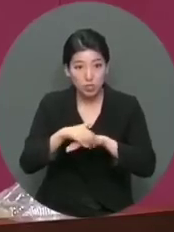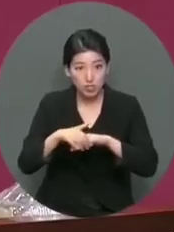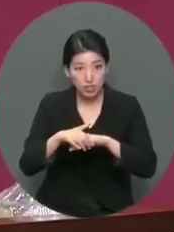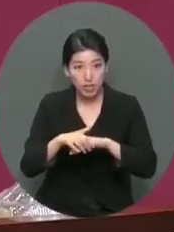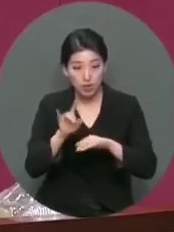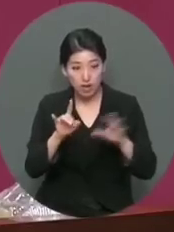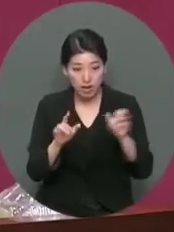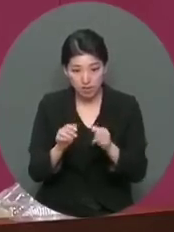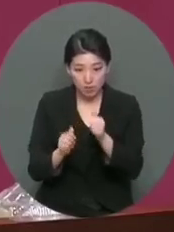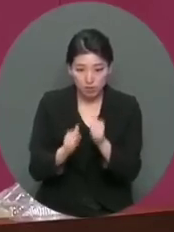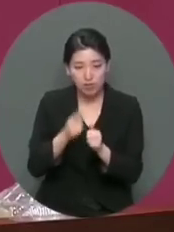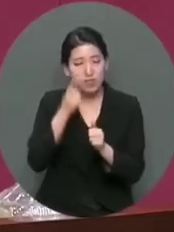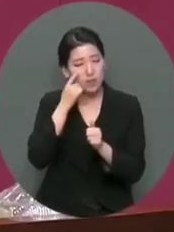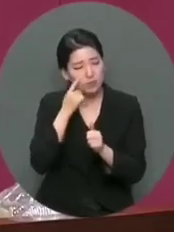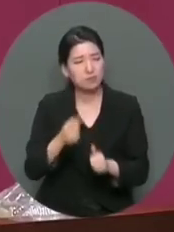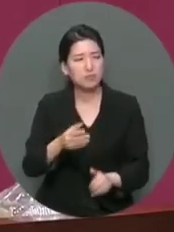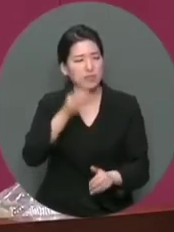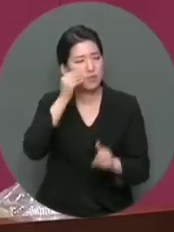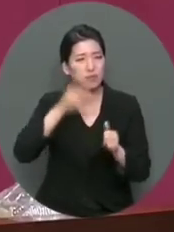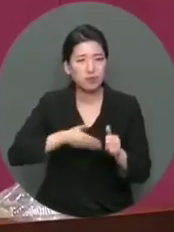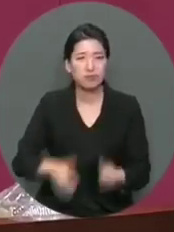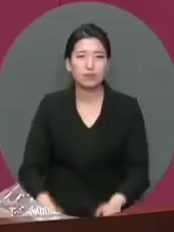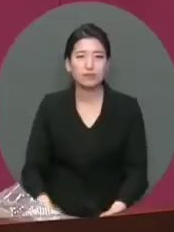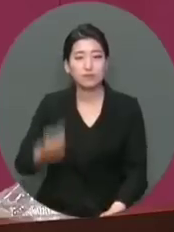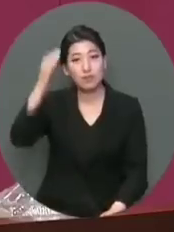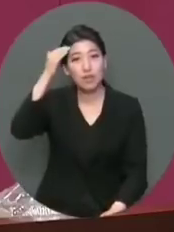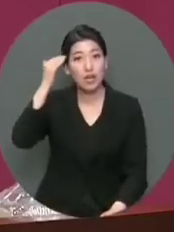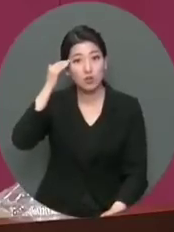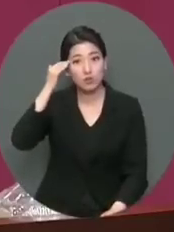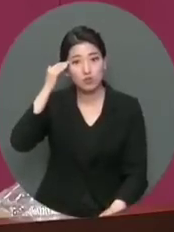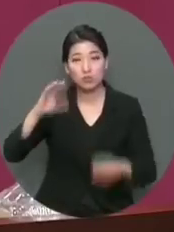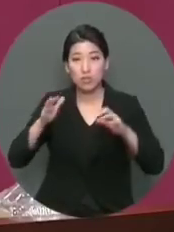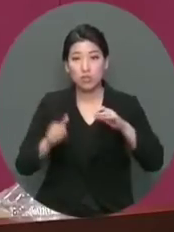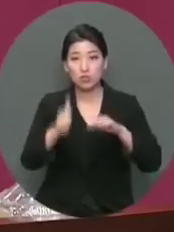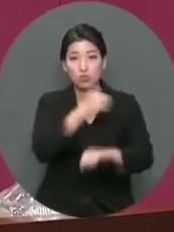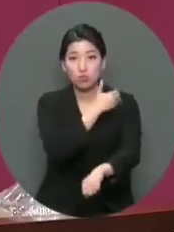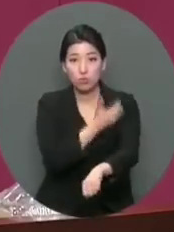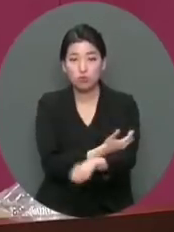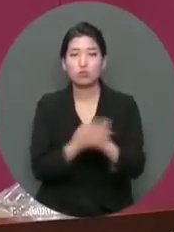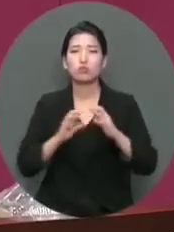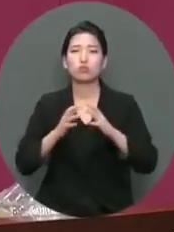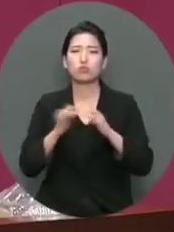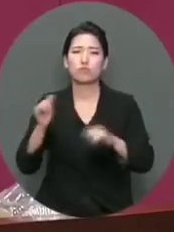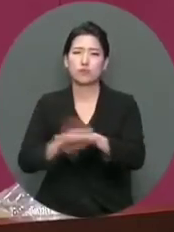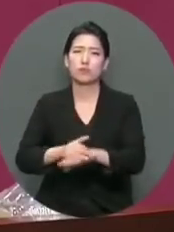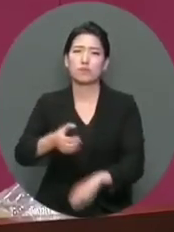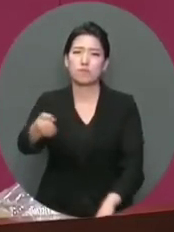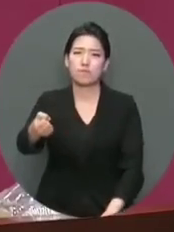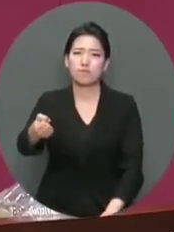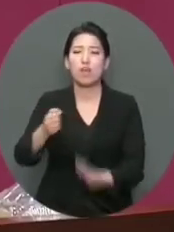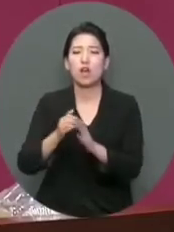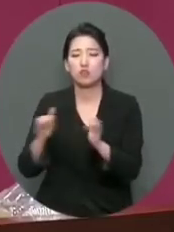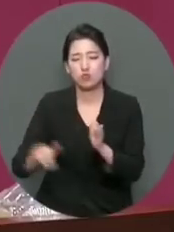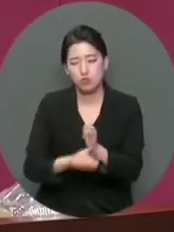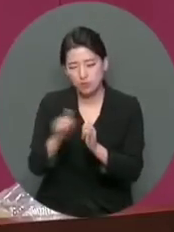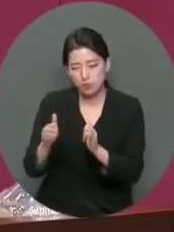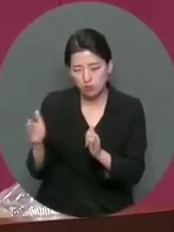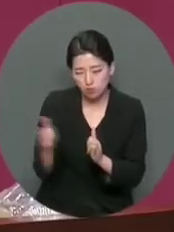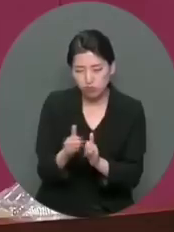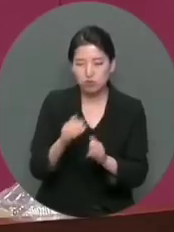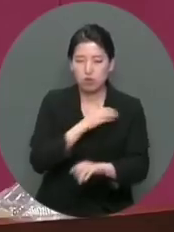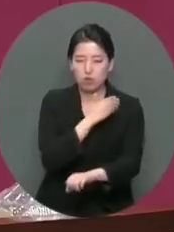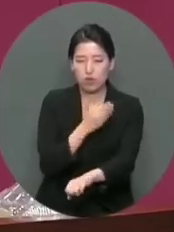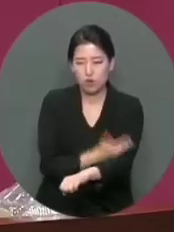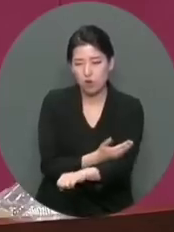호소드립니다. 대한민국의 주권은 국민에게 있고 모든 권력은 국민으로부터 나온다.